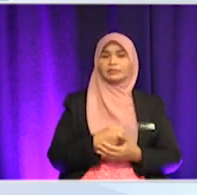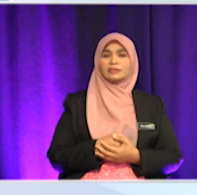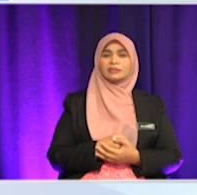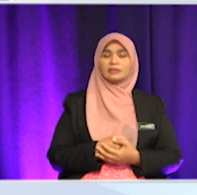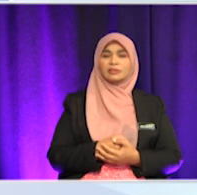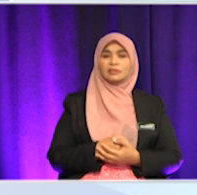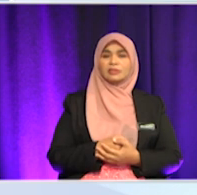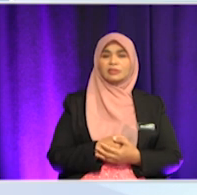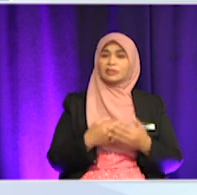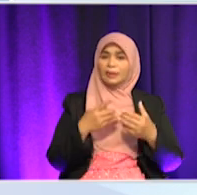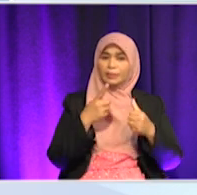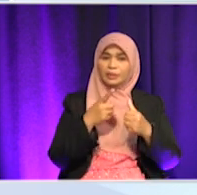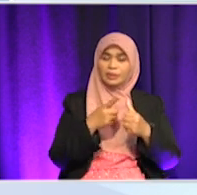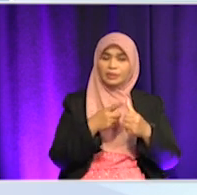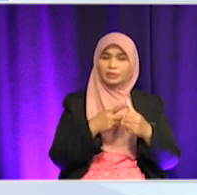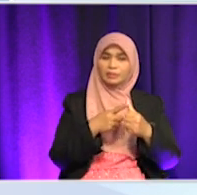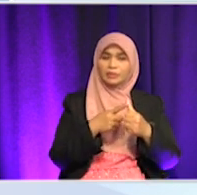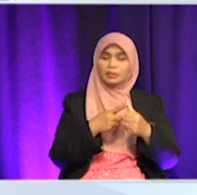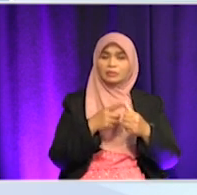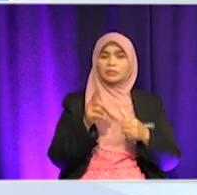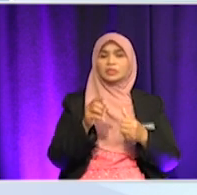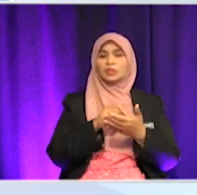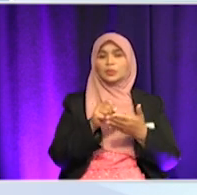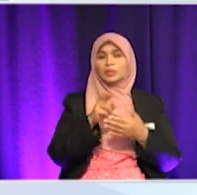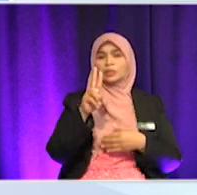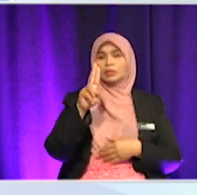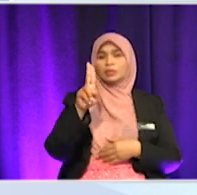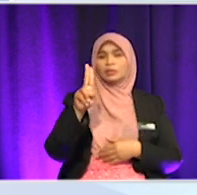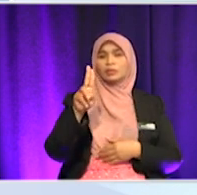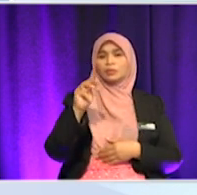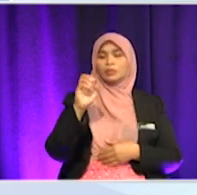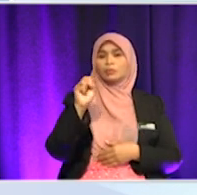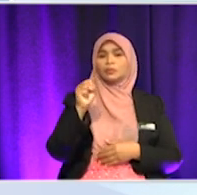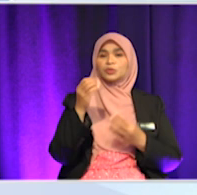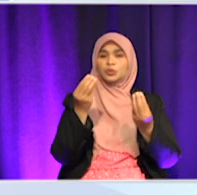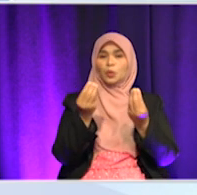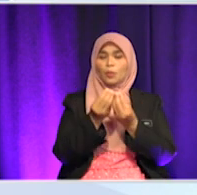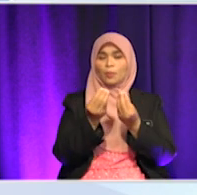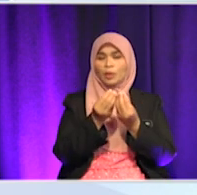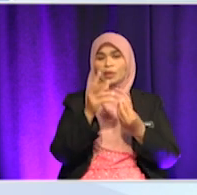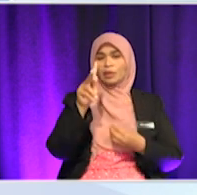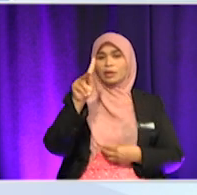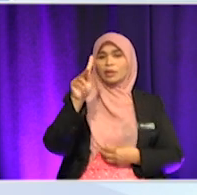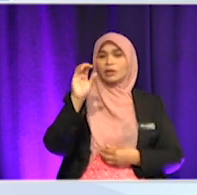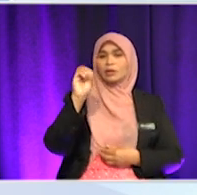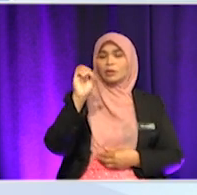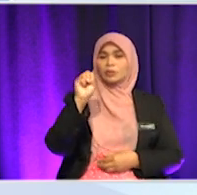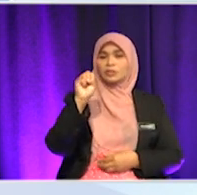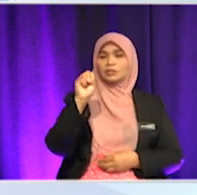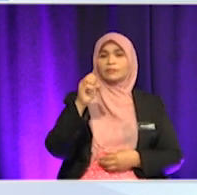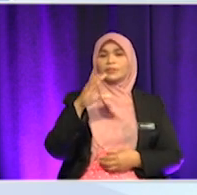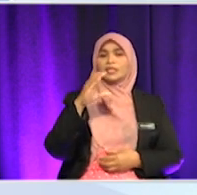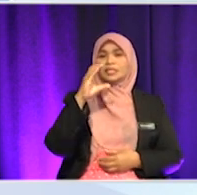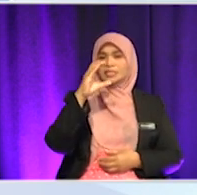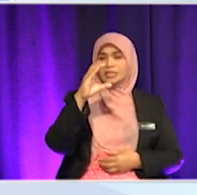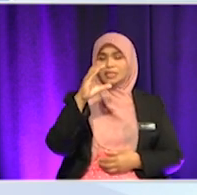dekat situ. Yang pertama, terbitkan satu rumus jumlah kos. Okey, iaitu C